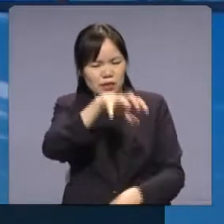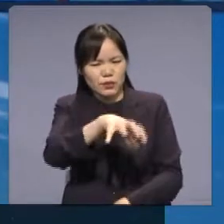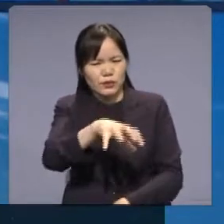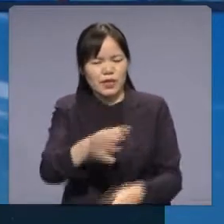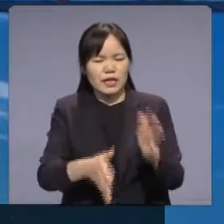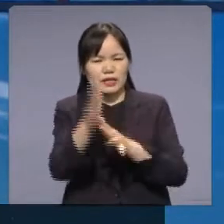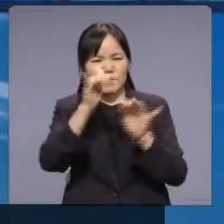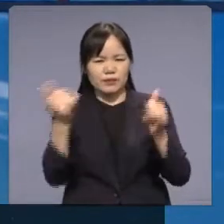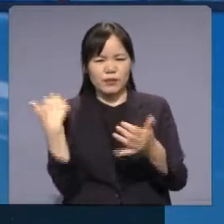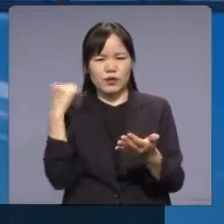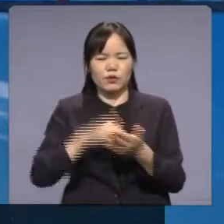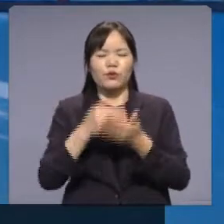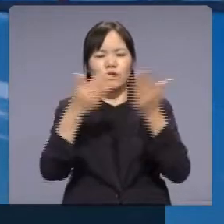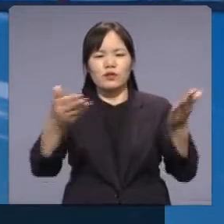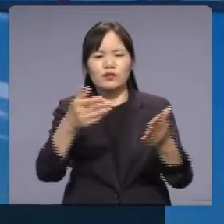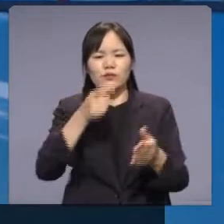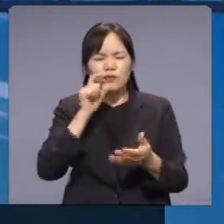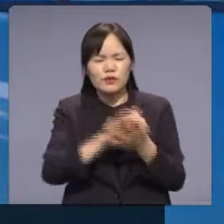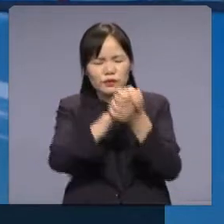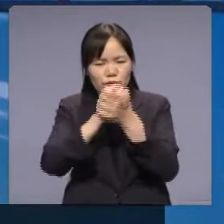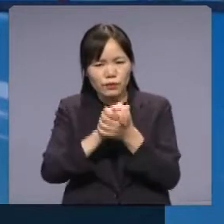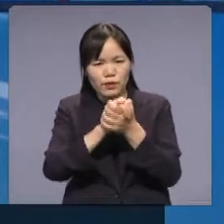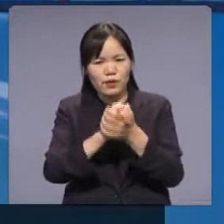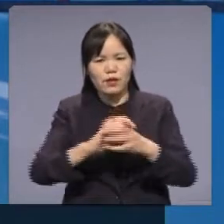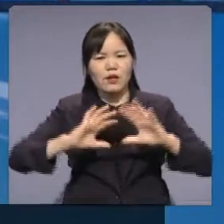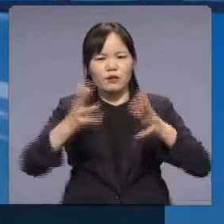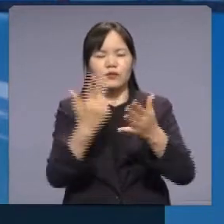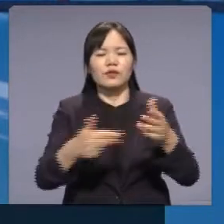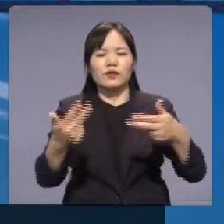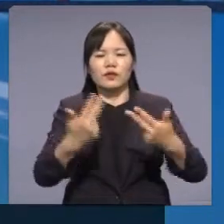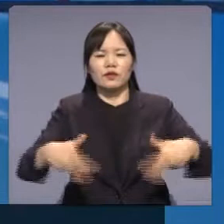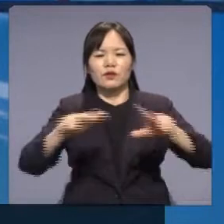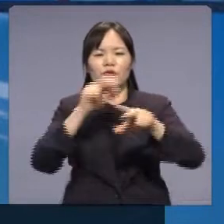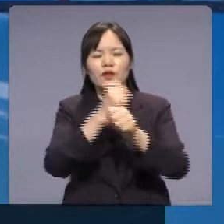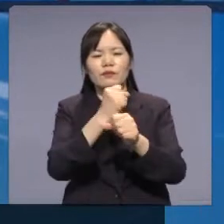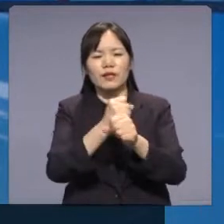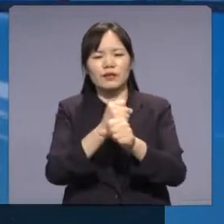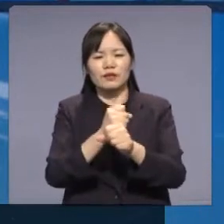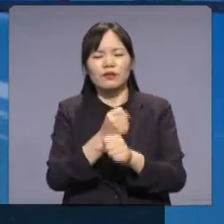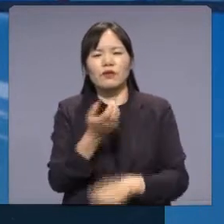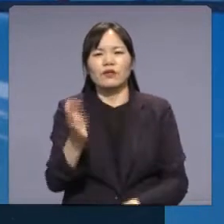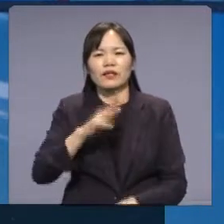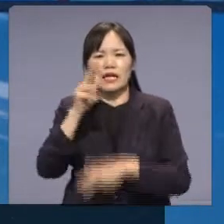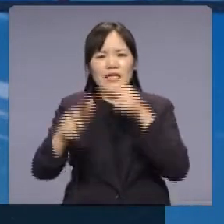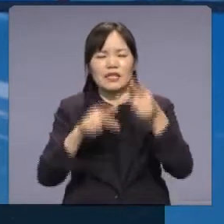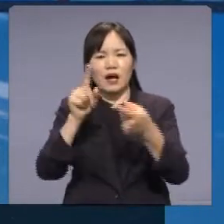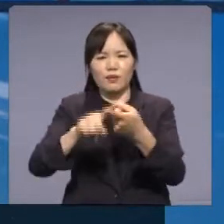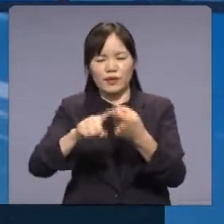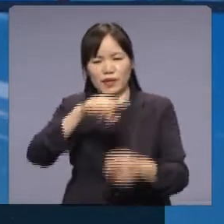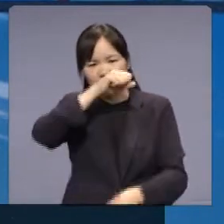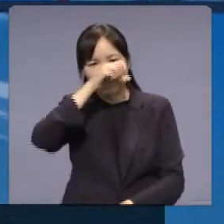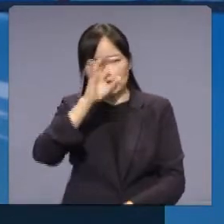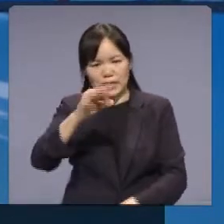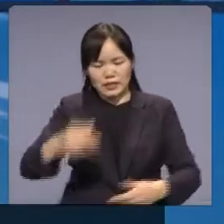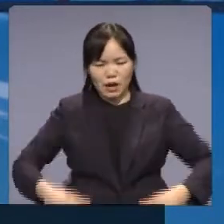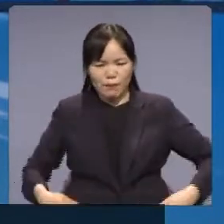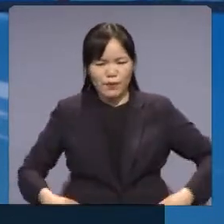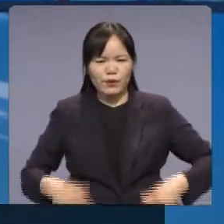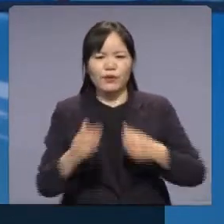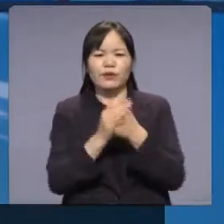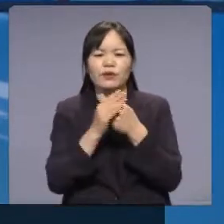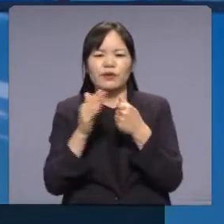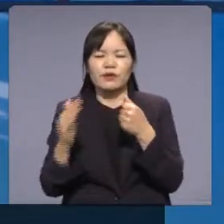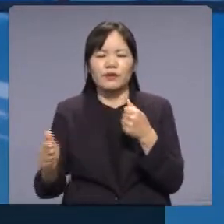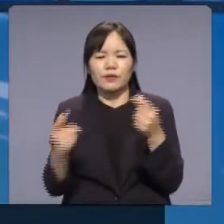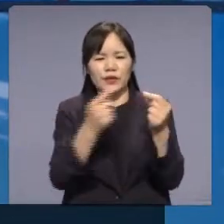시민들에게 돌려주는 친수 공간과 공익 공간으로 가야 될 거고 공원 같이 그런데 사업에 대한 부분에 또 비용 이런 것이 있어야 되니까